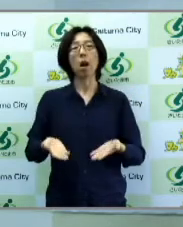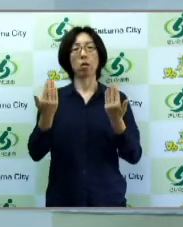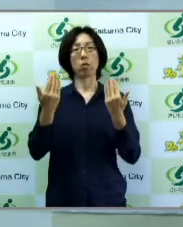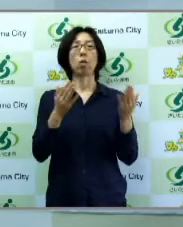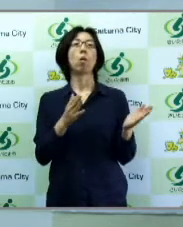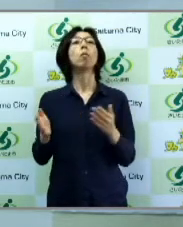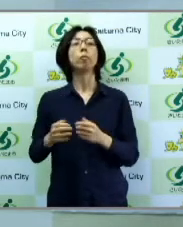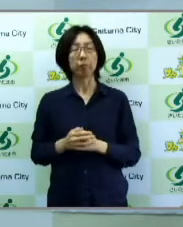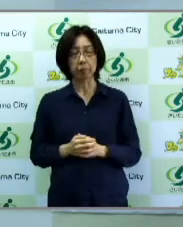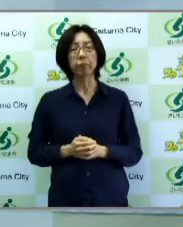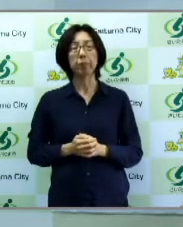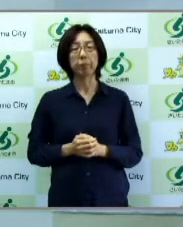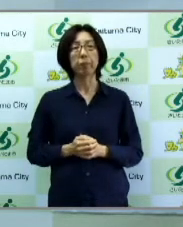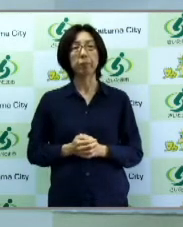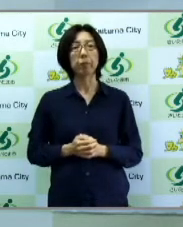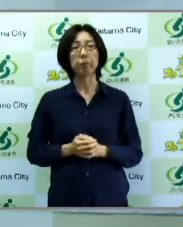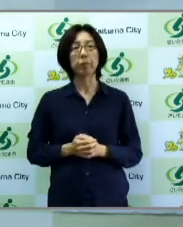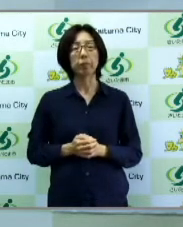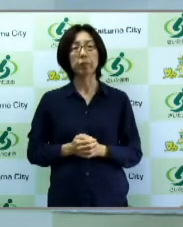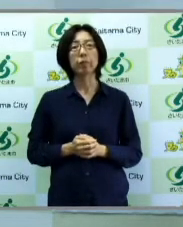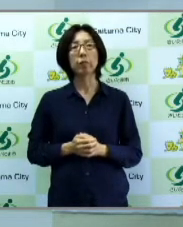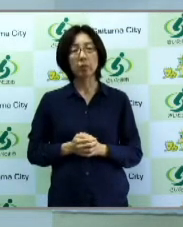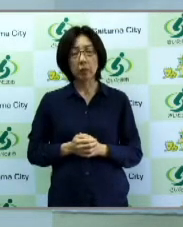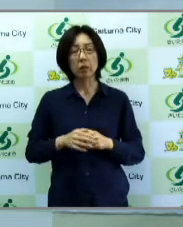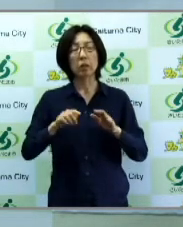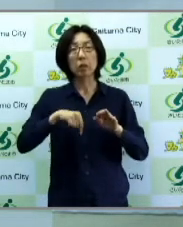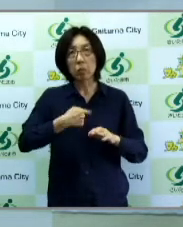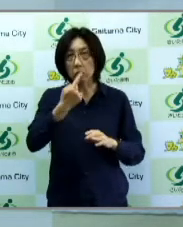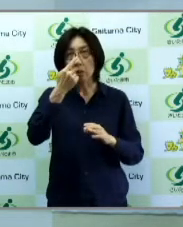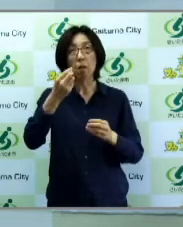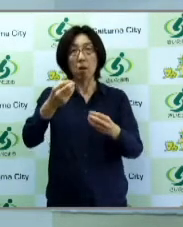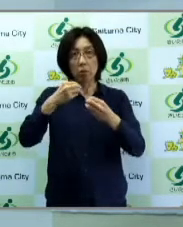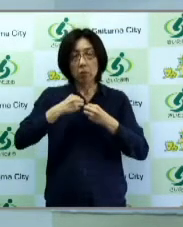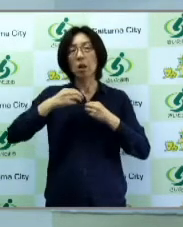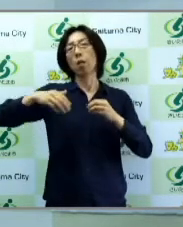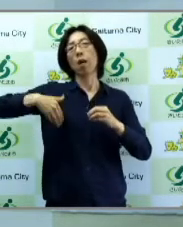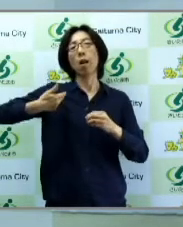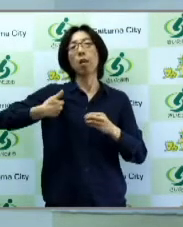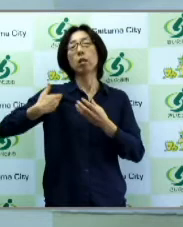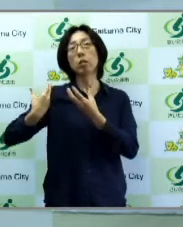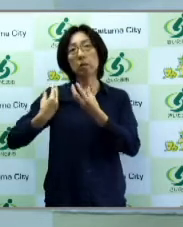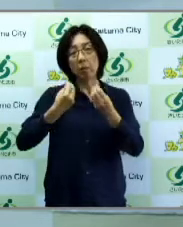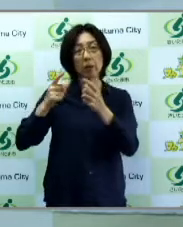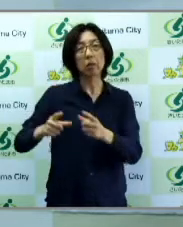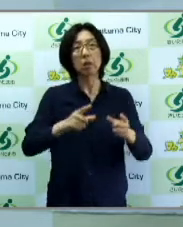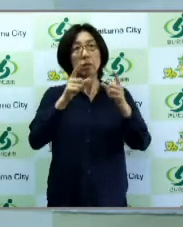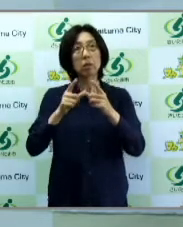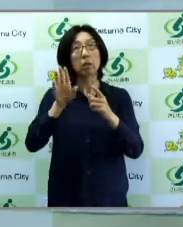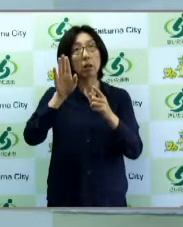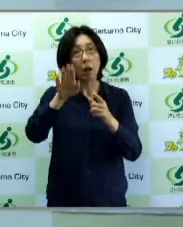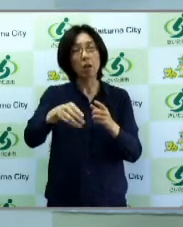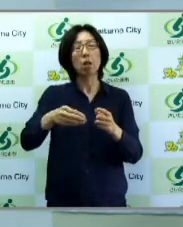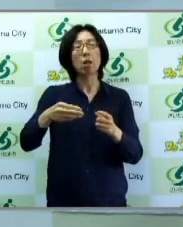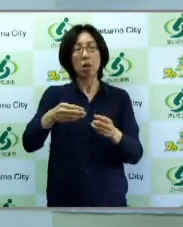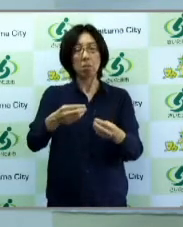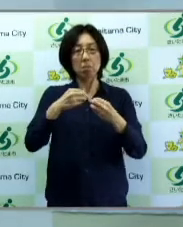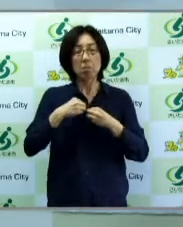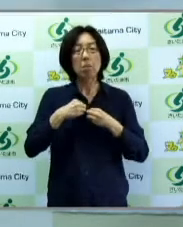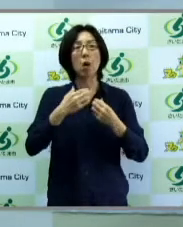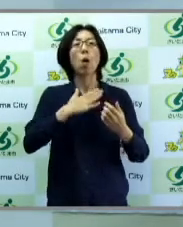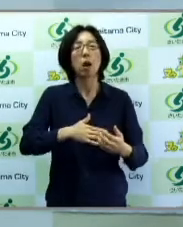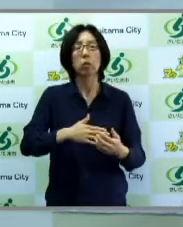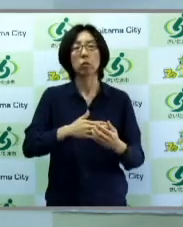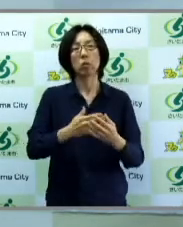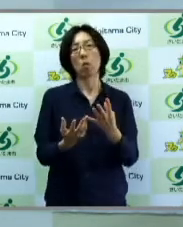生により気づかぬ間に市中感染を招く可能性があり、より一層感染拡大防止に取り組んでいく必要があ